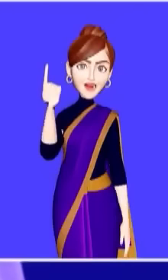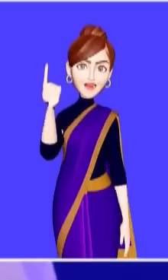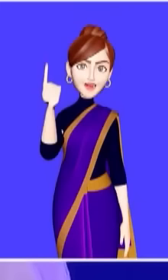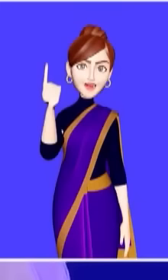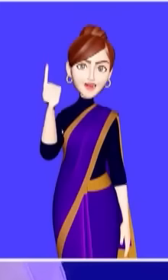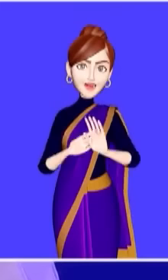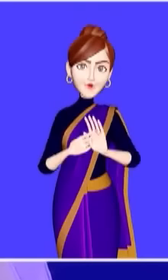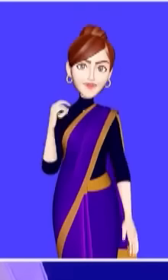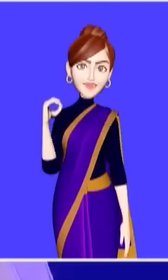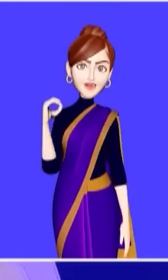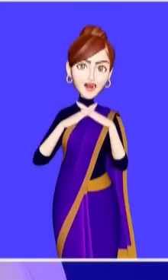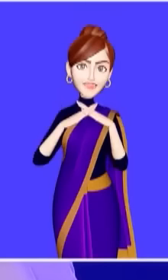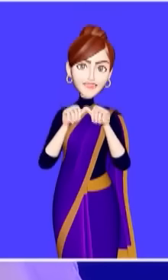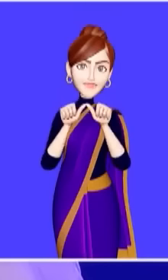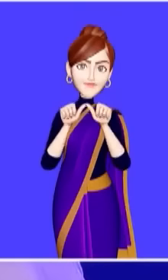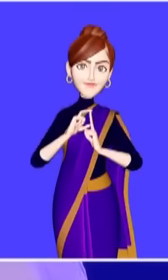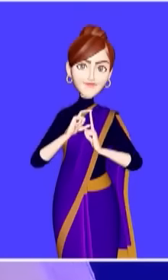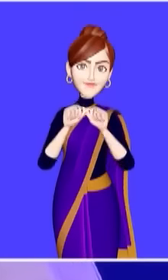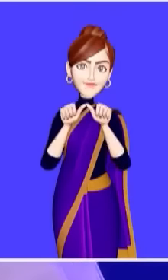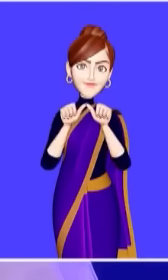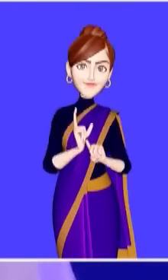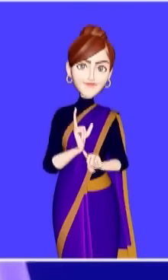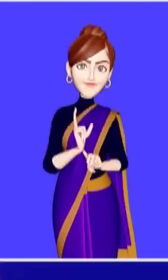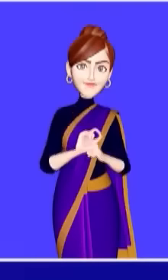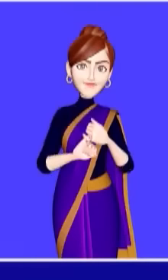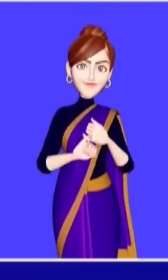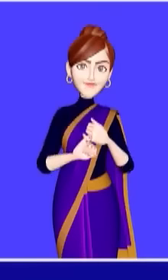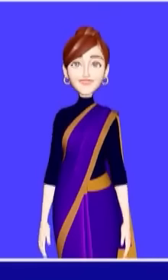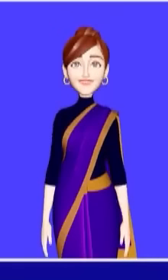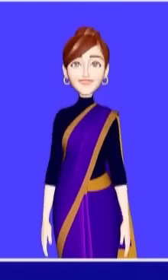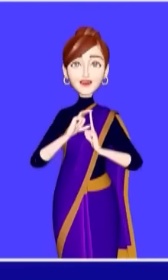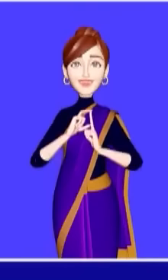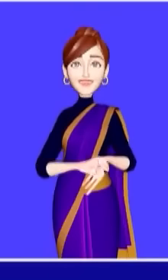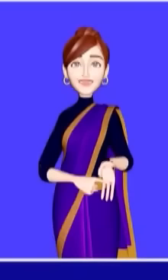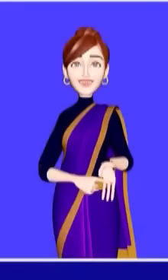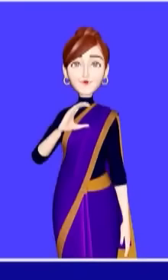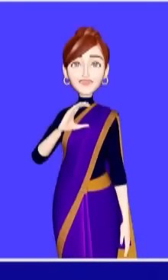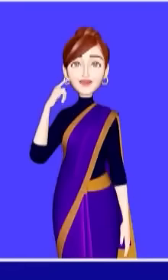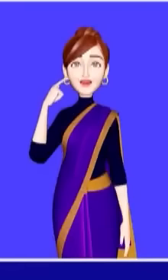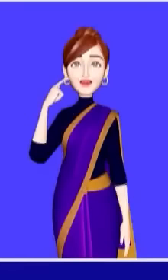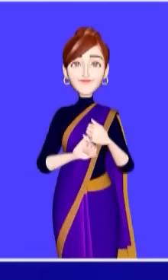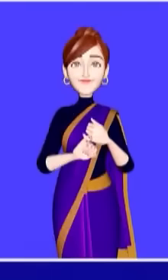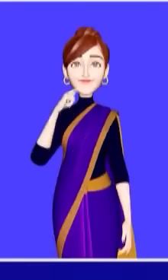नई ऊंचाइयों तक ले जाएगी। साथियों, कहा जाता है